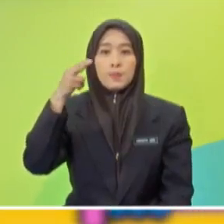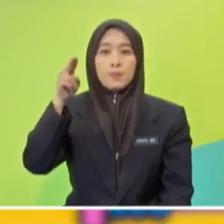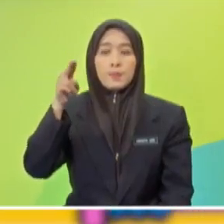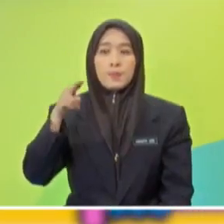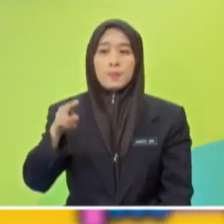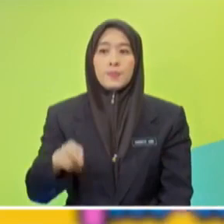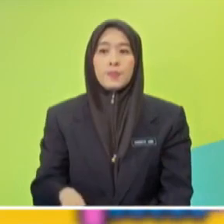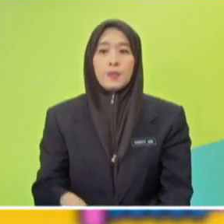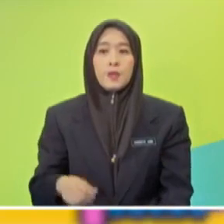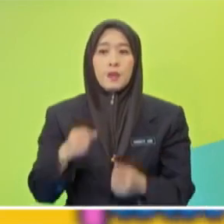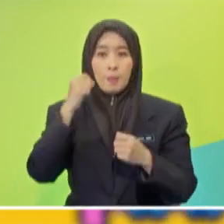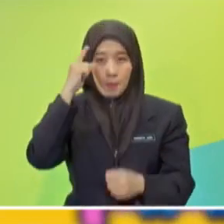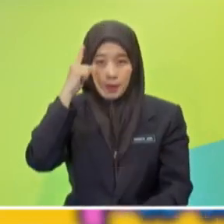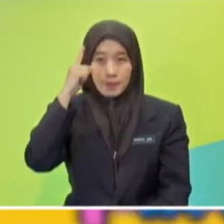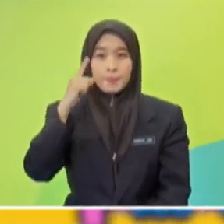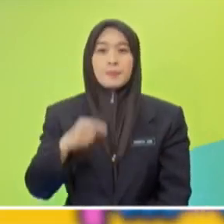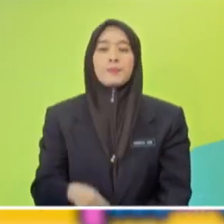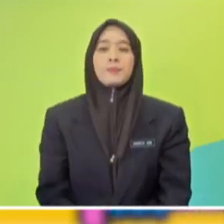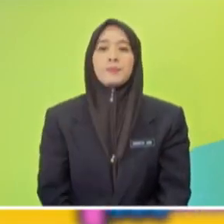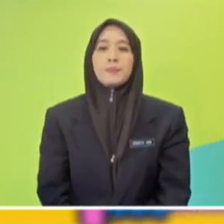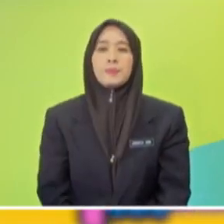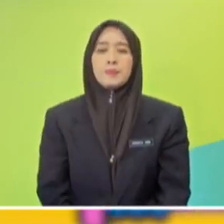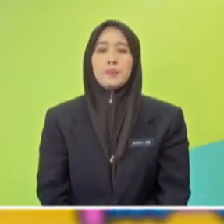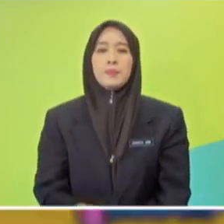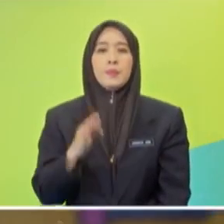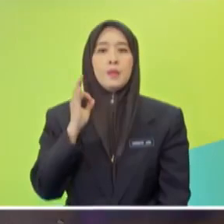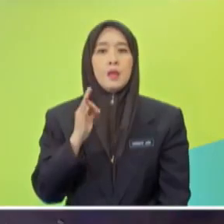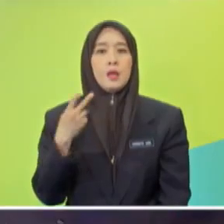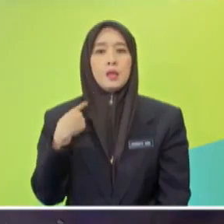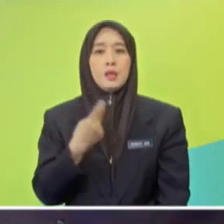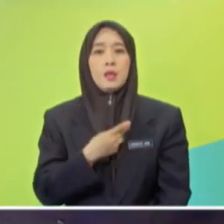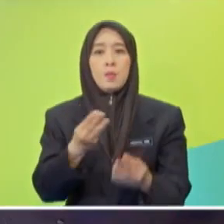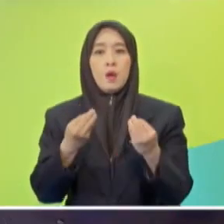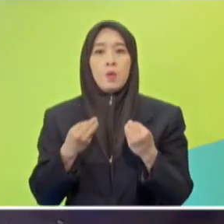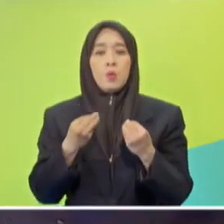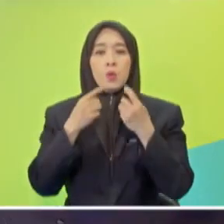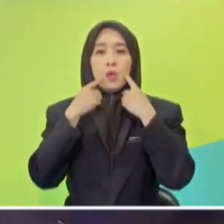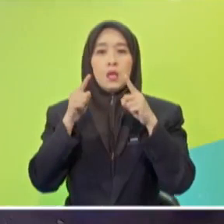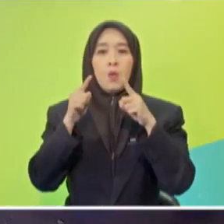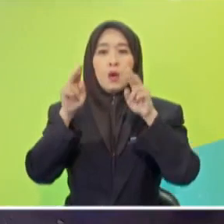hijau Oke Oke sekarang kita enggak jawab kuis